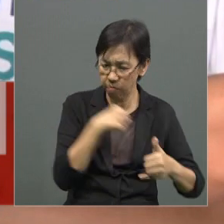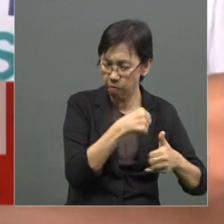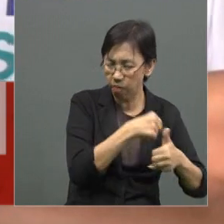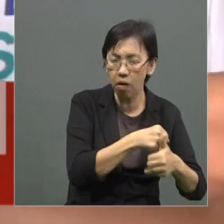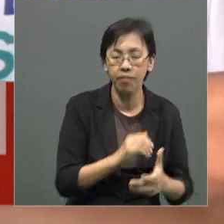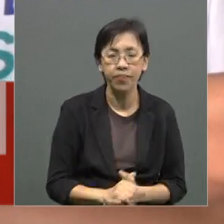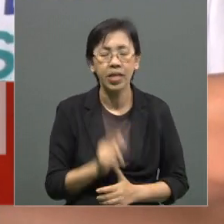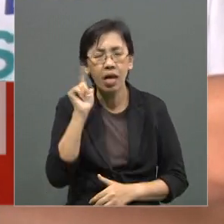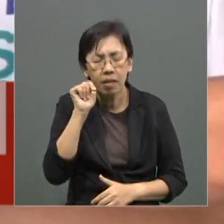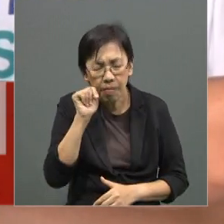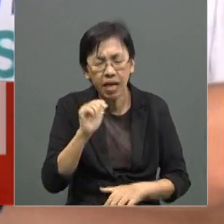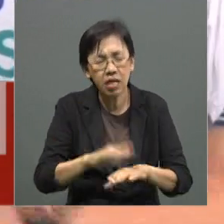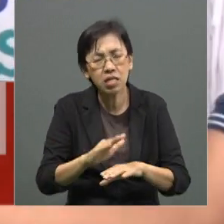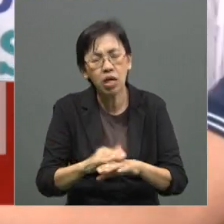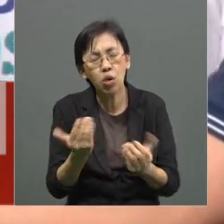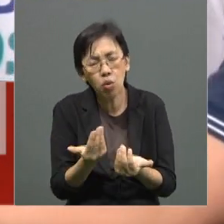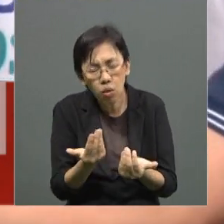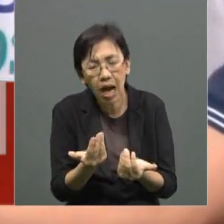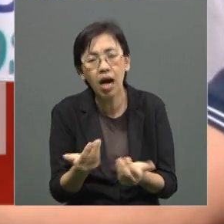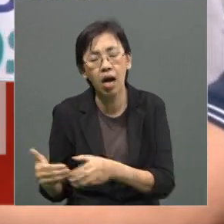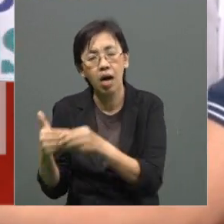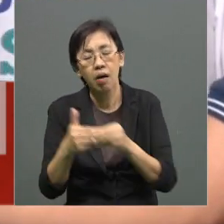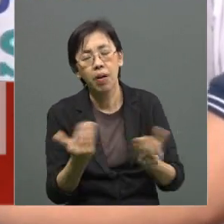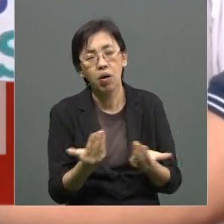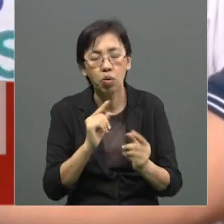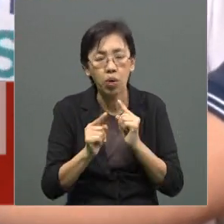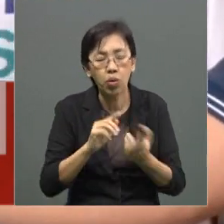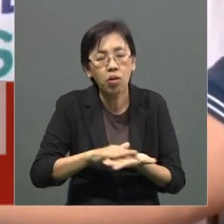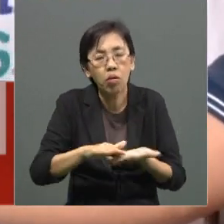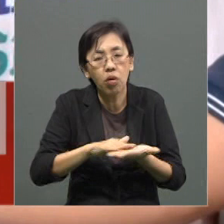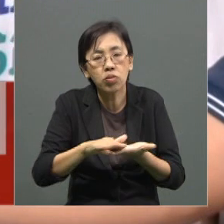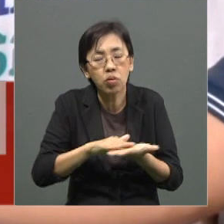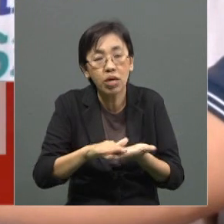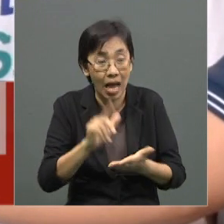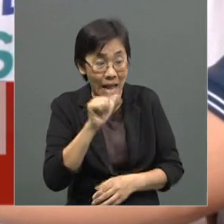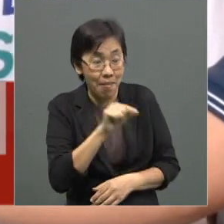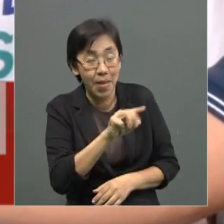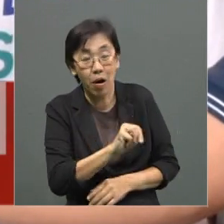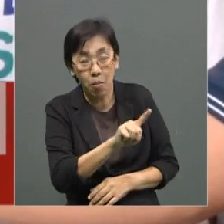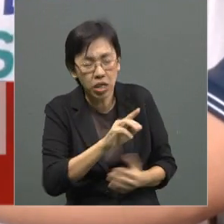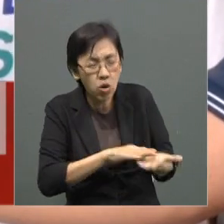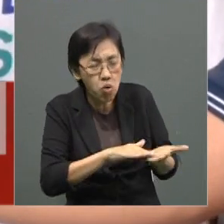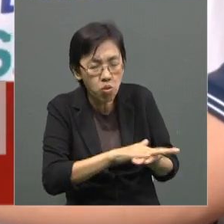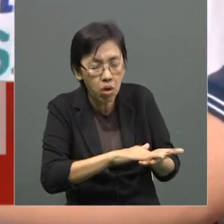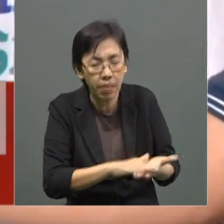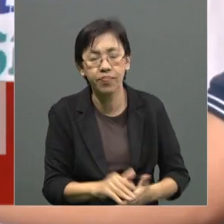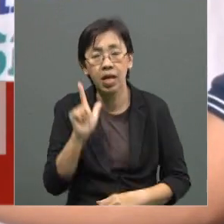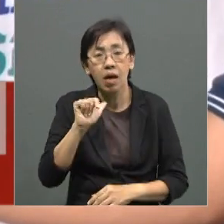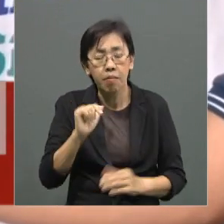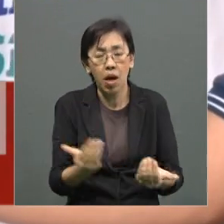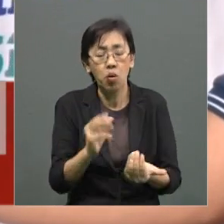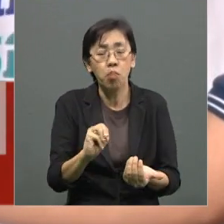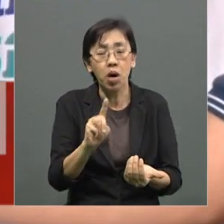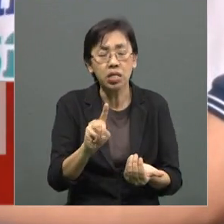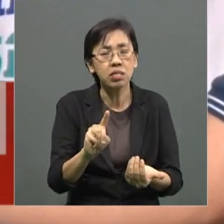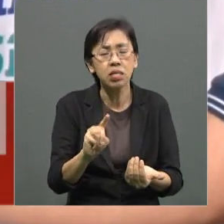าก็ไปว่ากล่าวตักเตือนลูกเขาแล้วก็พาลูกเขามาพูดคุยและขอโทษกับทางคุณแม่ของน้องม.1 คุณแม่ของน้องม.1 ก็เลยบอกว่าตอน